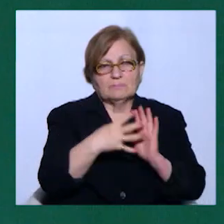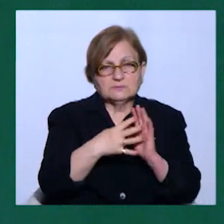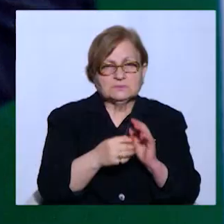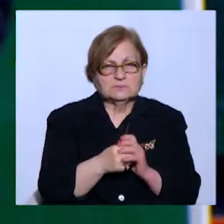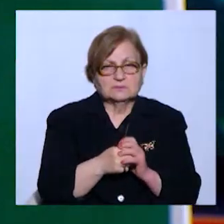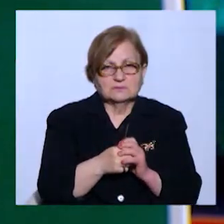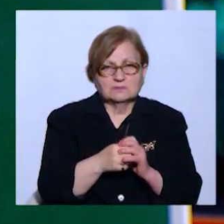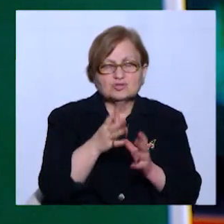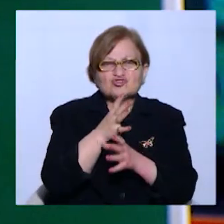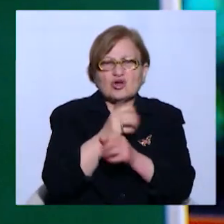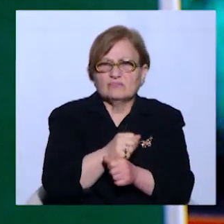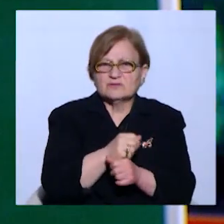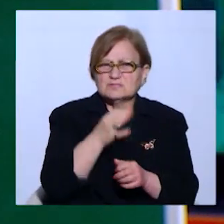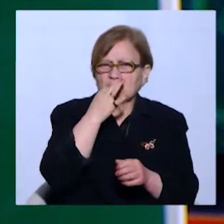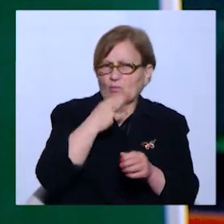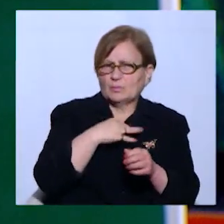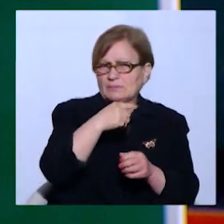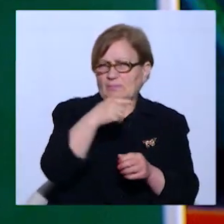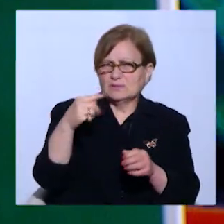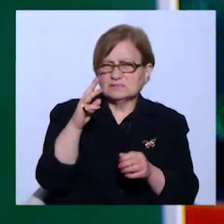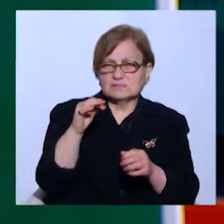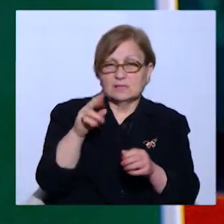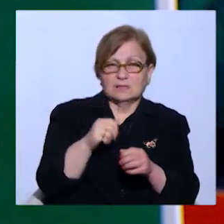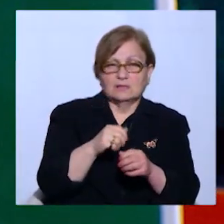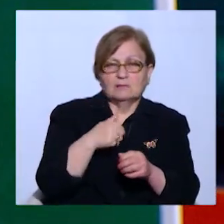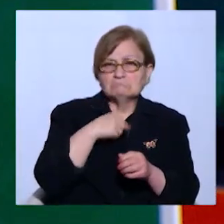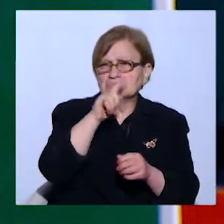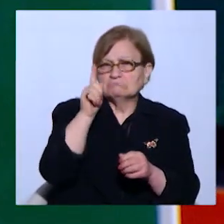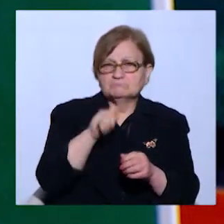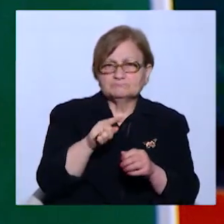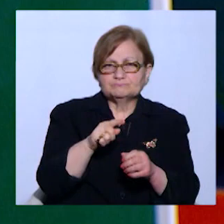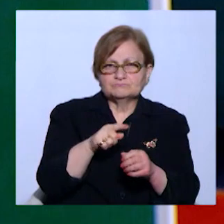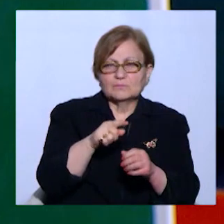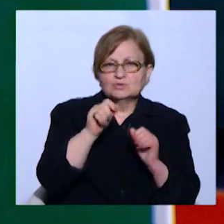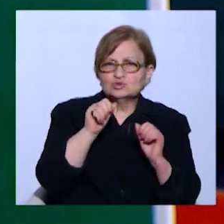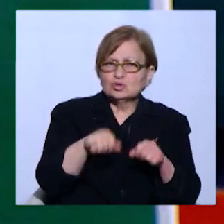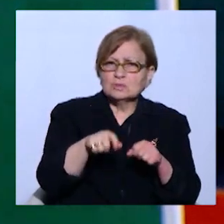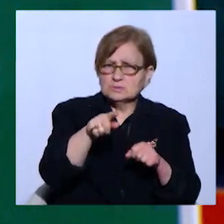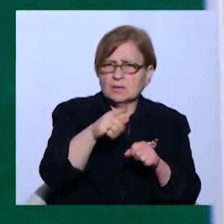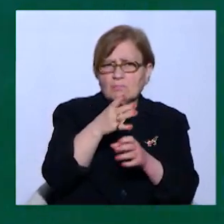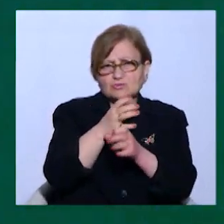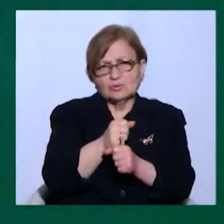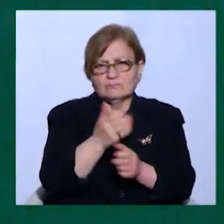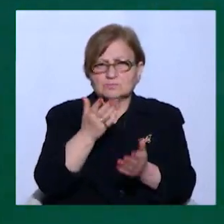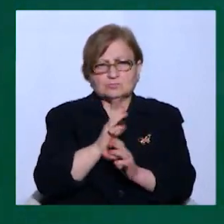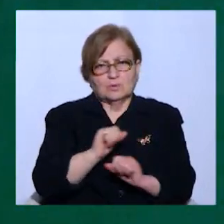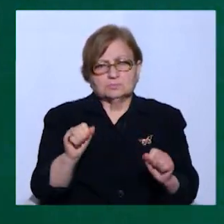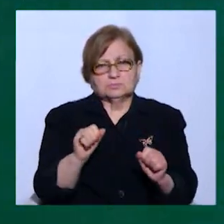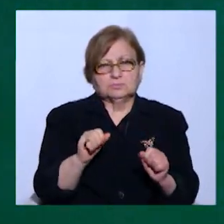59 აკა შეკვეცე წილადი რომ მეუბნები ბუნებრივია რა შეიძლება კითხო ესეთი რაღაცა შეიძლება წილადი არ ეკვეცება ა მაგალითად